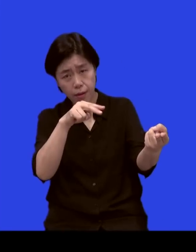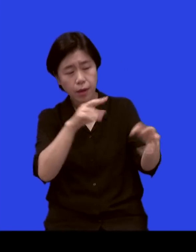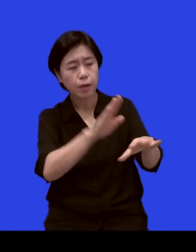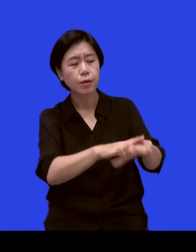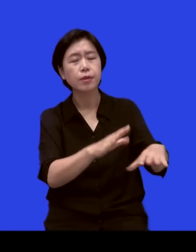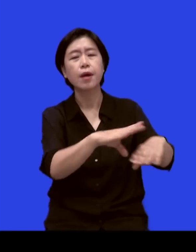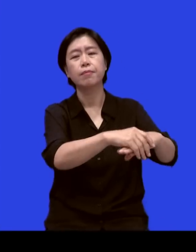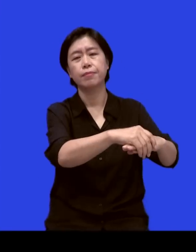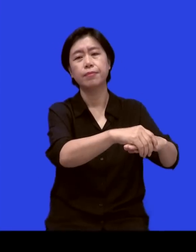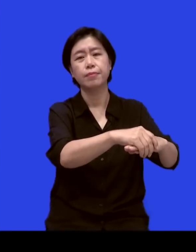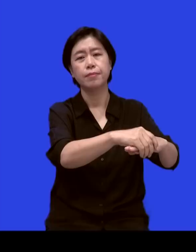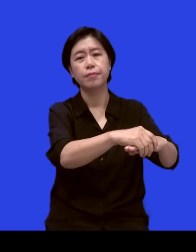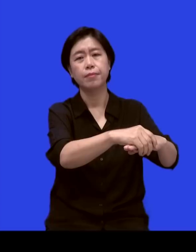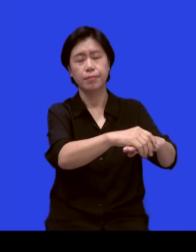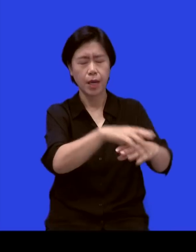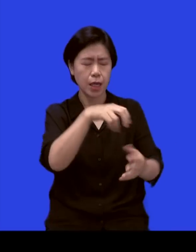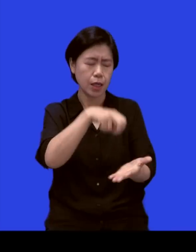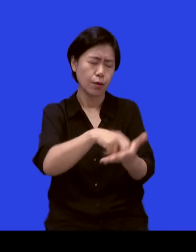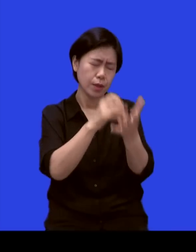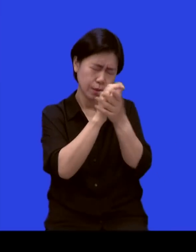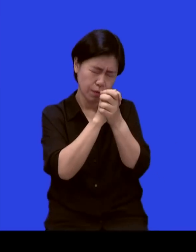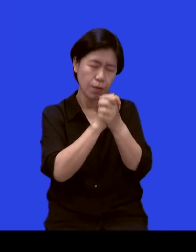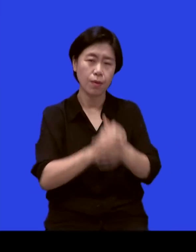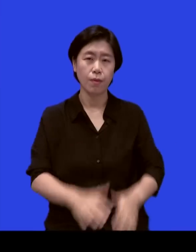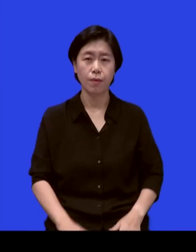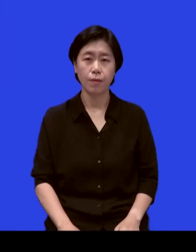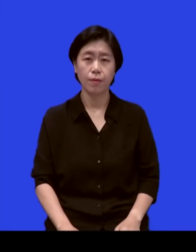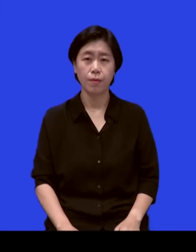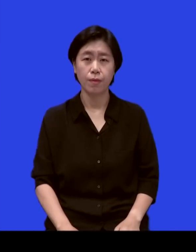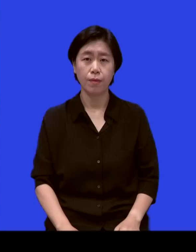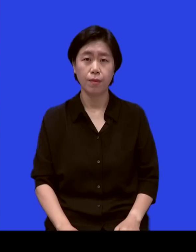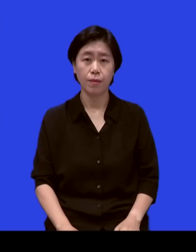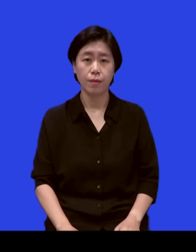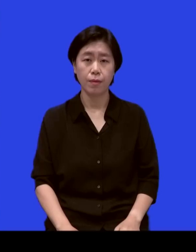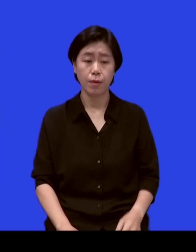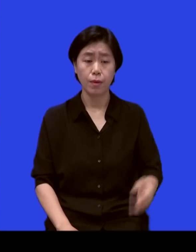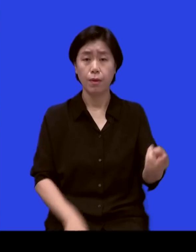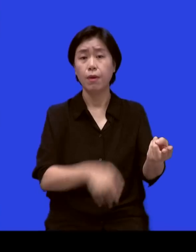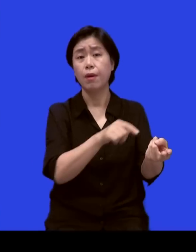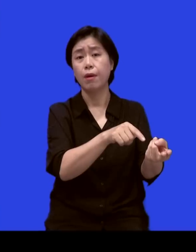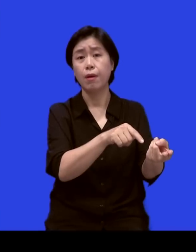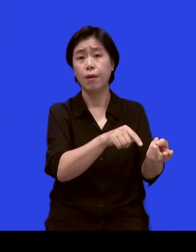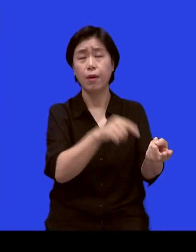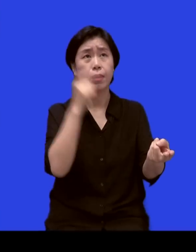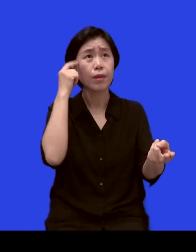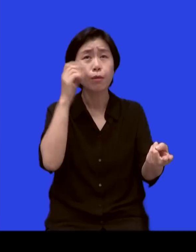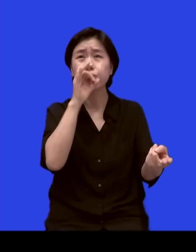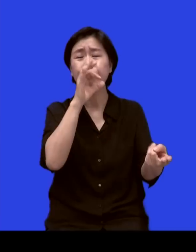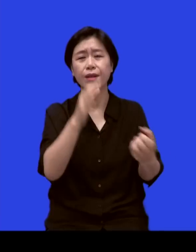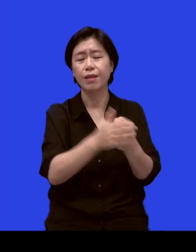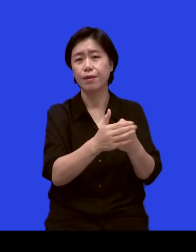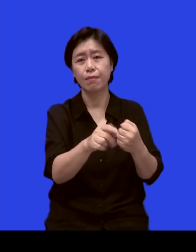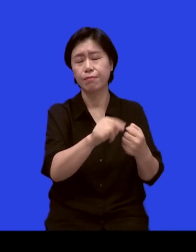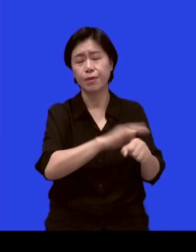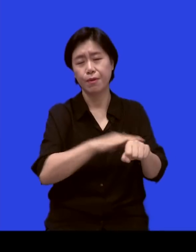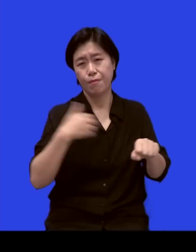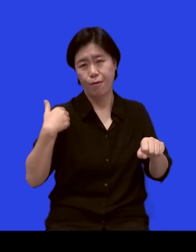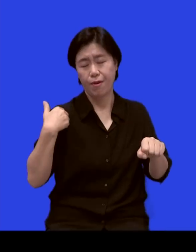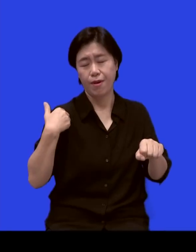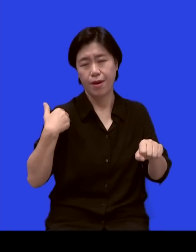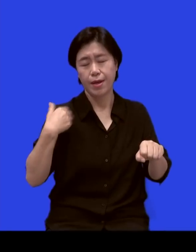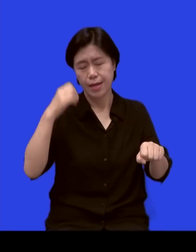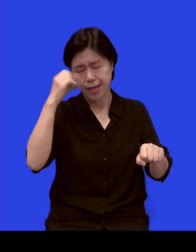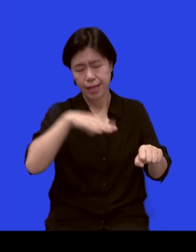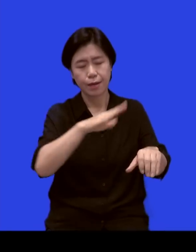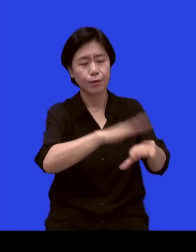잡고 그냥 무릎 꿇고 기도했어요. 그 자리에서. 네. 장모님은 전혀 모르시죠. 이제 그렇죠. 의식이 없으니까. 없으니까. 예. 그러니까 장모님 손을 잡고 제가